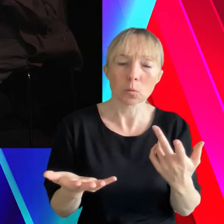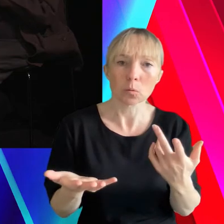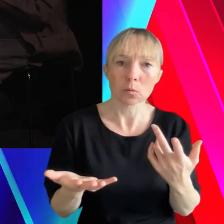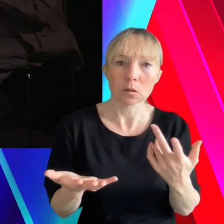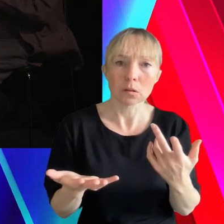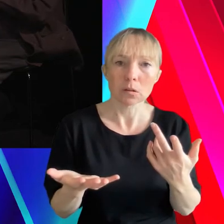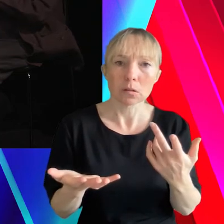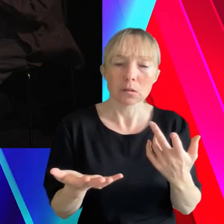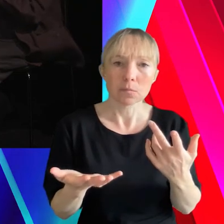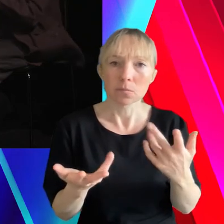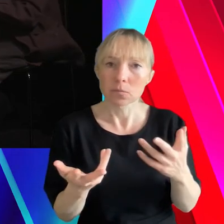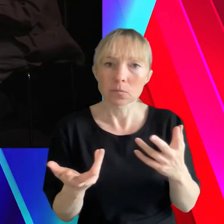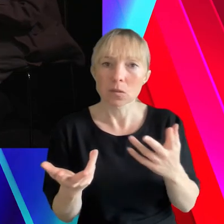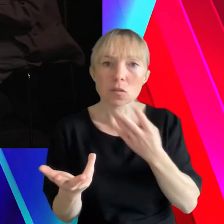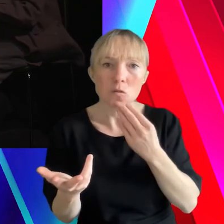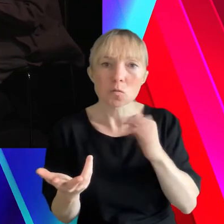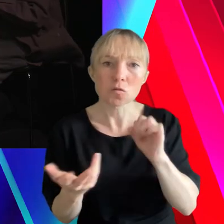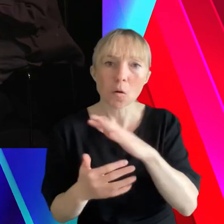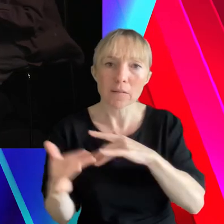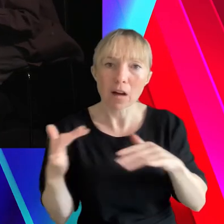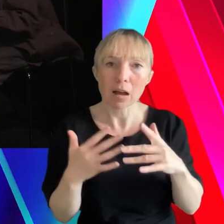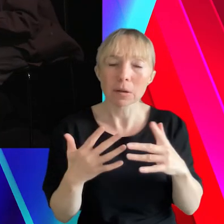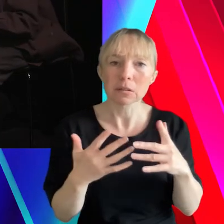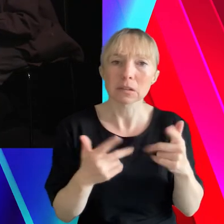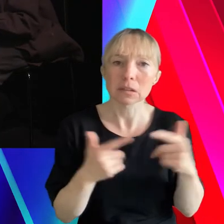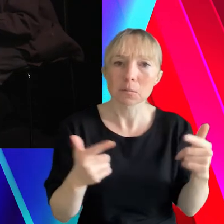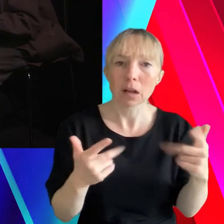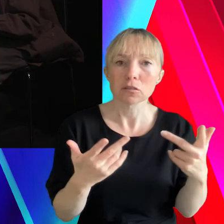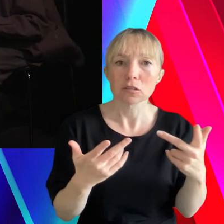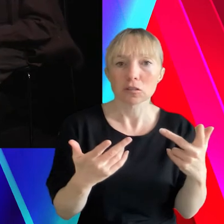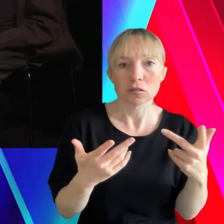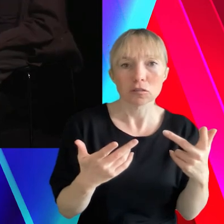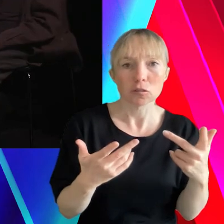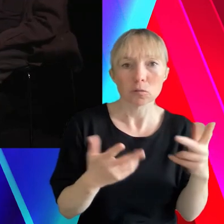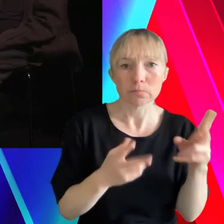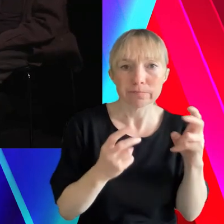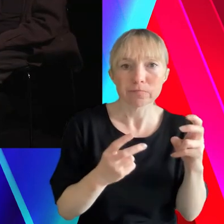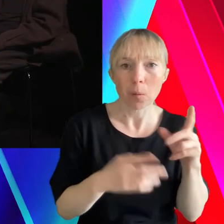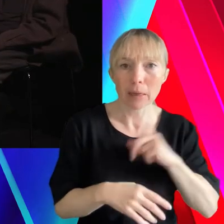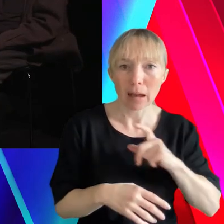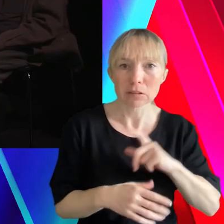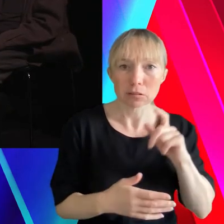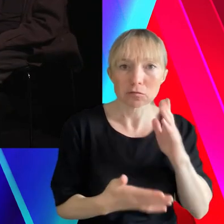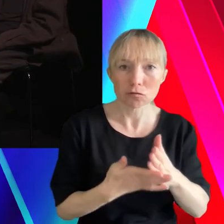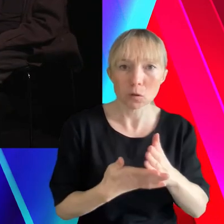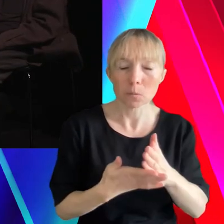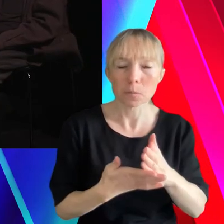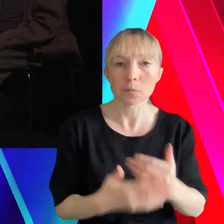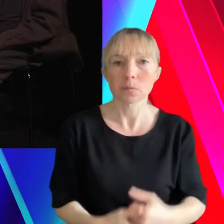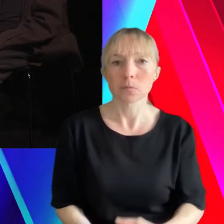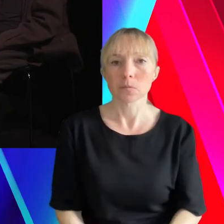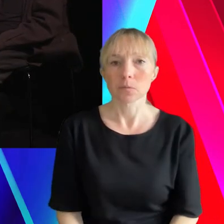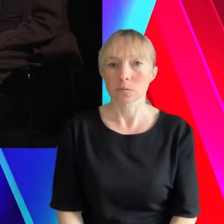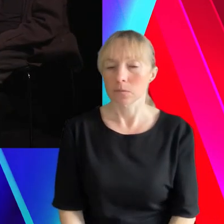you take from the environment as much as you take from the characters. Is that true? Yeah. نکته‌ای که وجود داره در